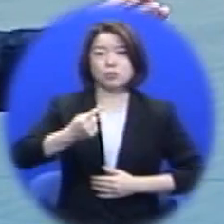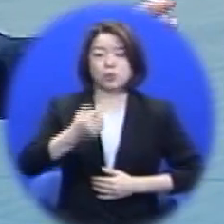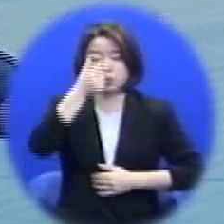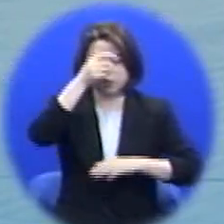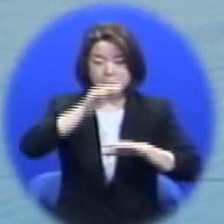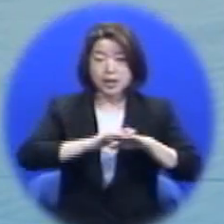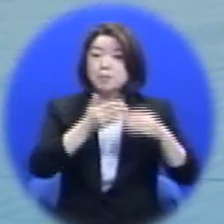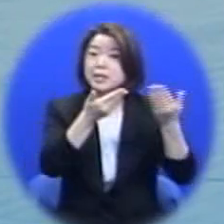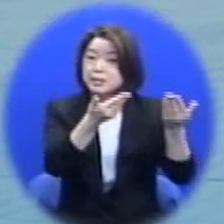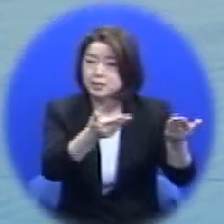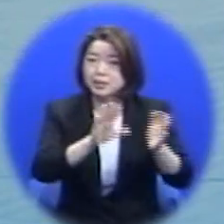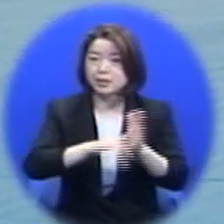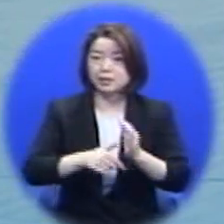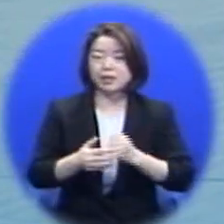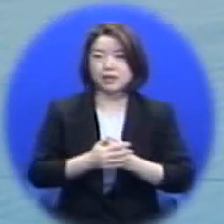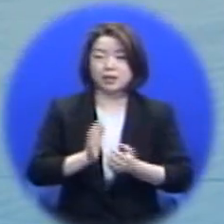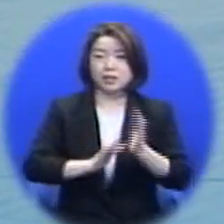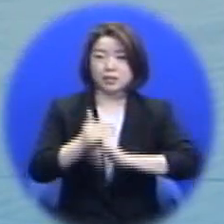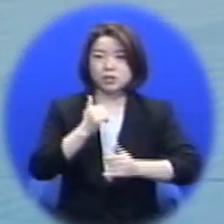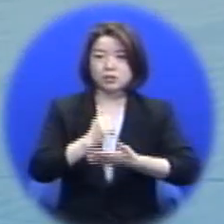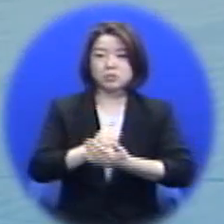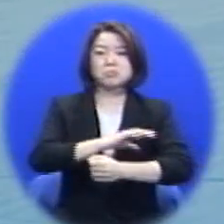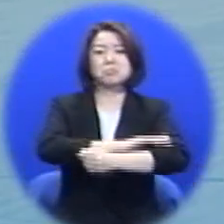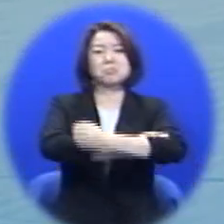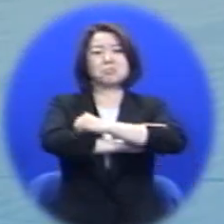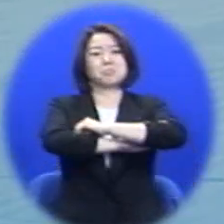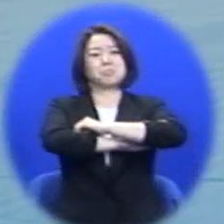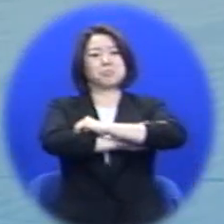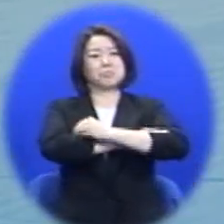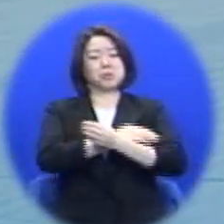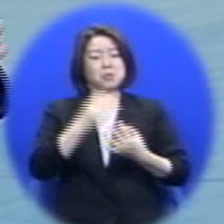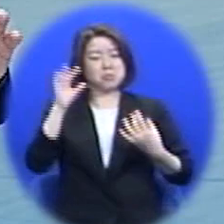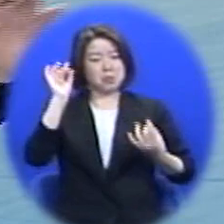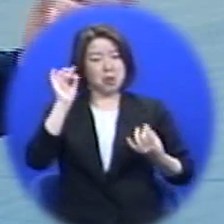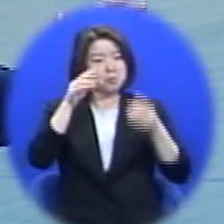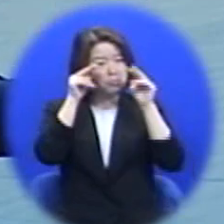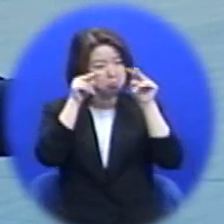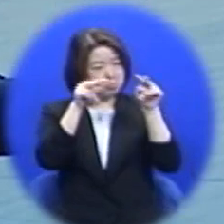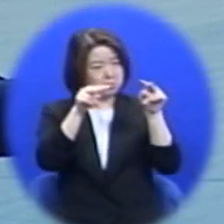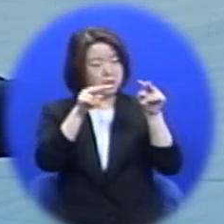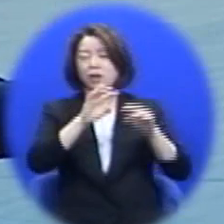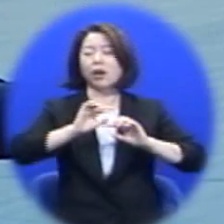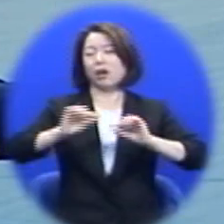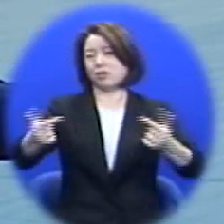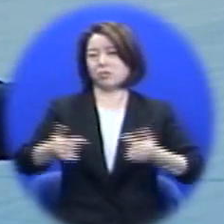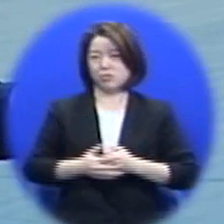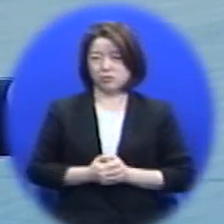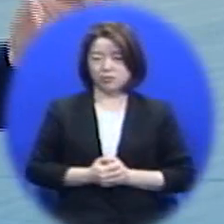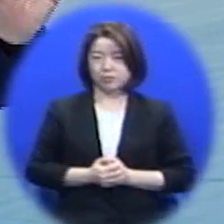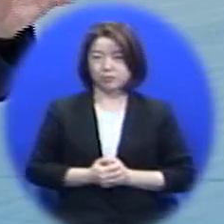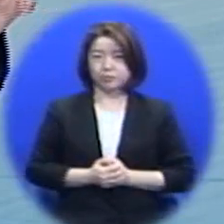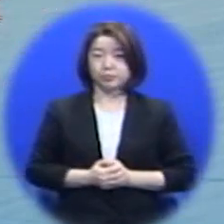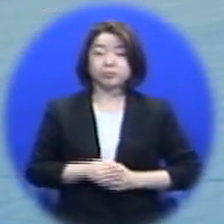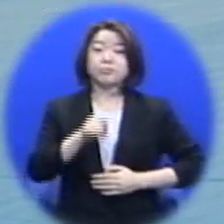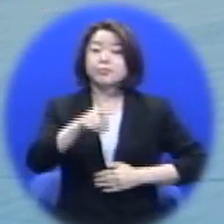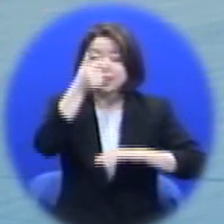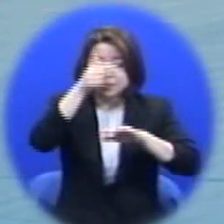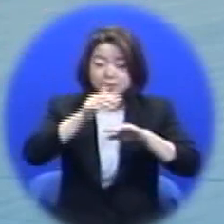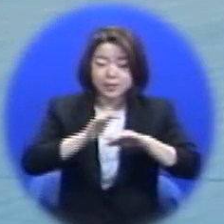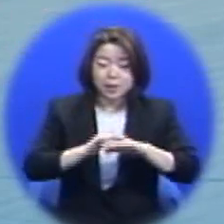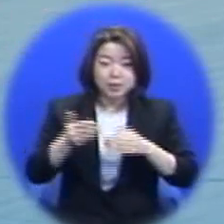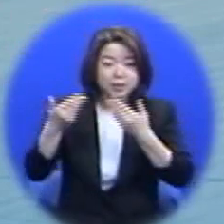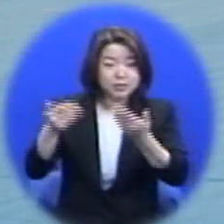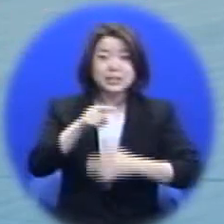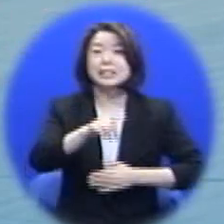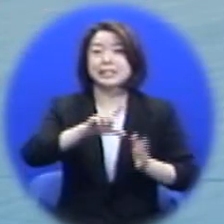때 예수님은 팔짱 끼고 우리가 예배드리는 걸 가만히 지켜보고 계시는 분이 아니십니다. 이 예배드리는 이